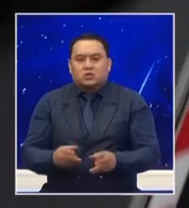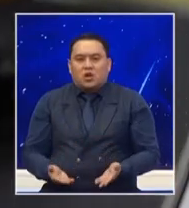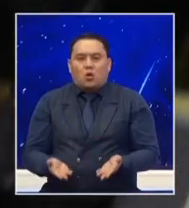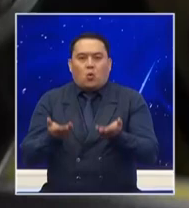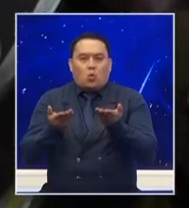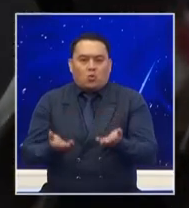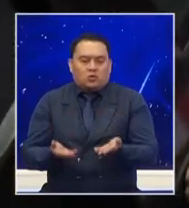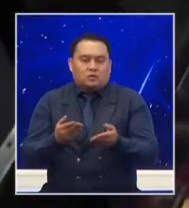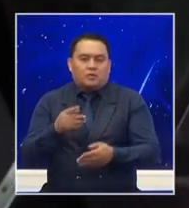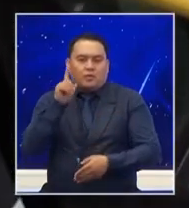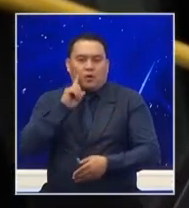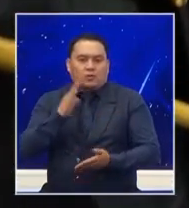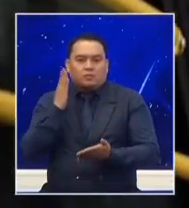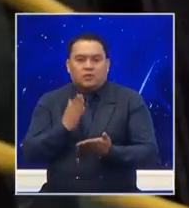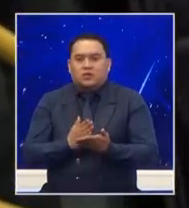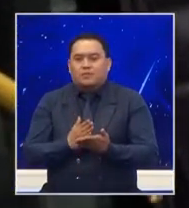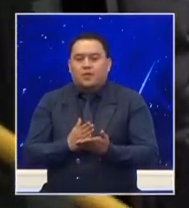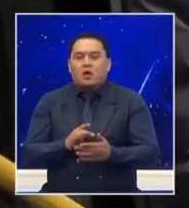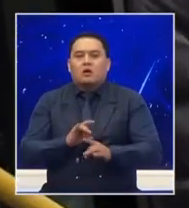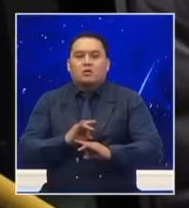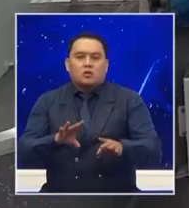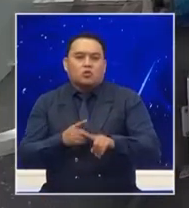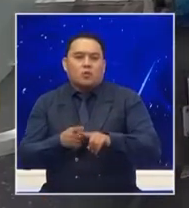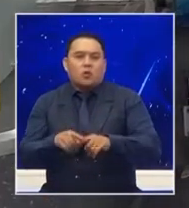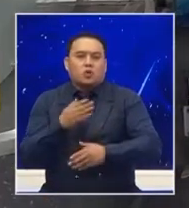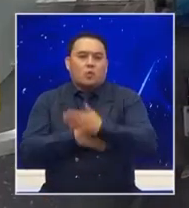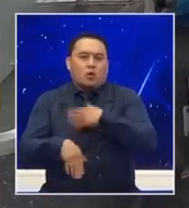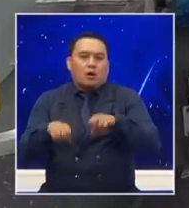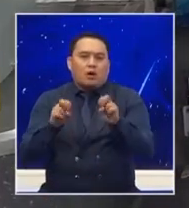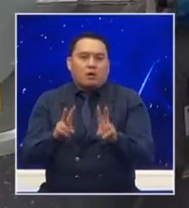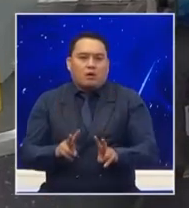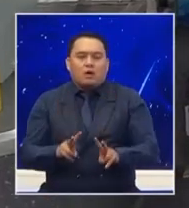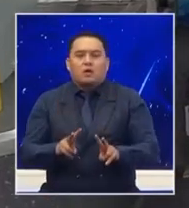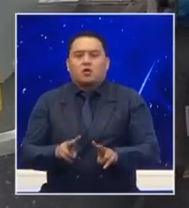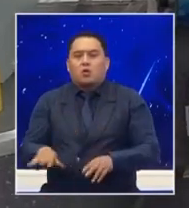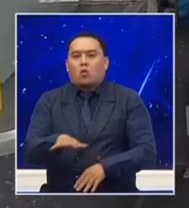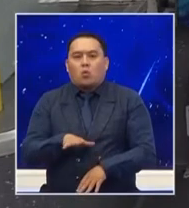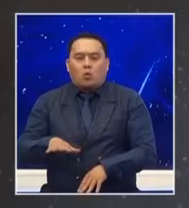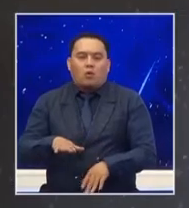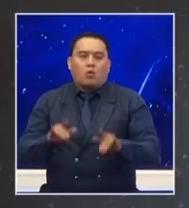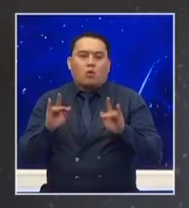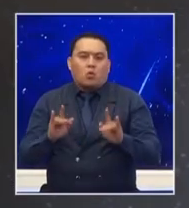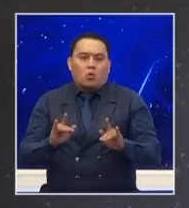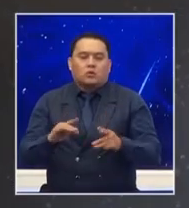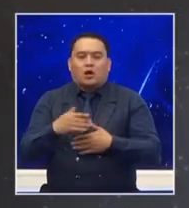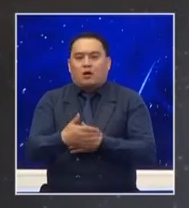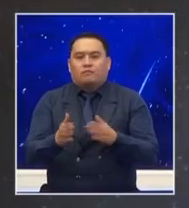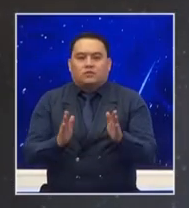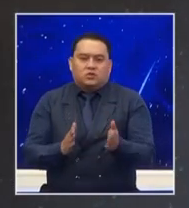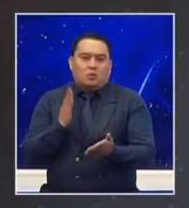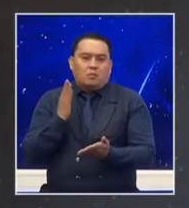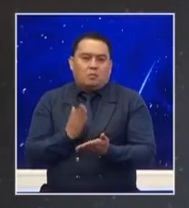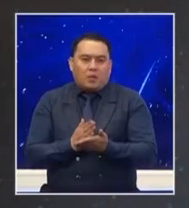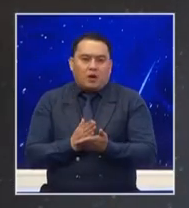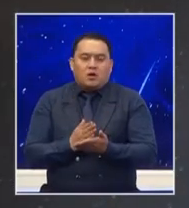кіріп шығуына пандустар қарастырылған. Мұнымен қоса мүгедектерге арналған арнайы орындар, дәрі қобдишалары орнатылыпты.